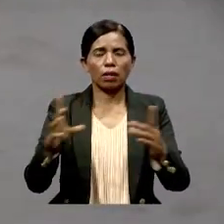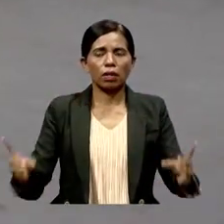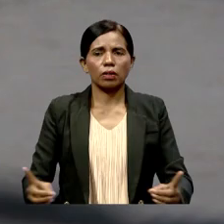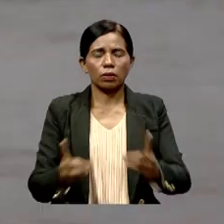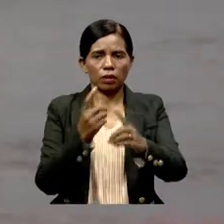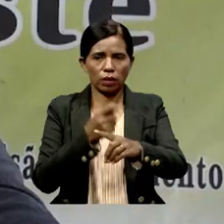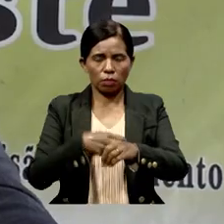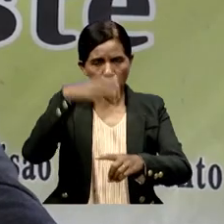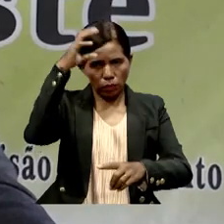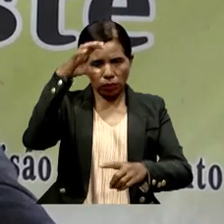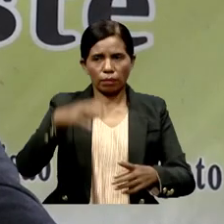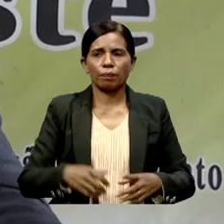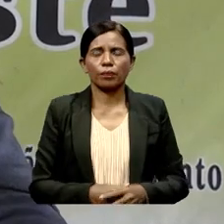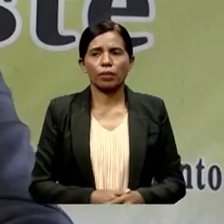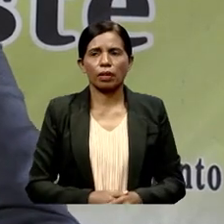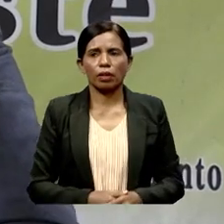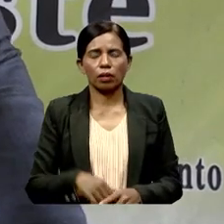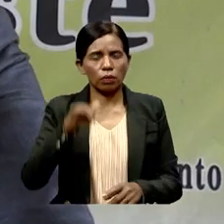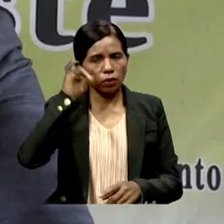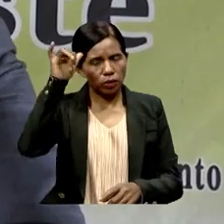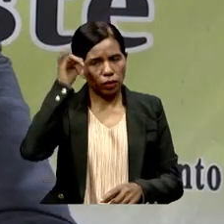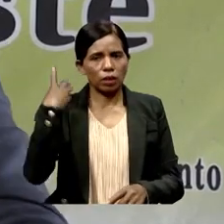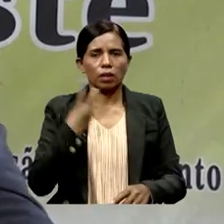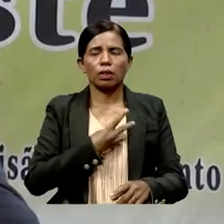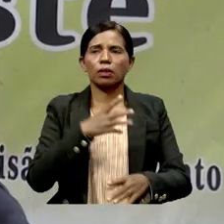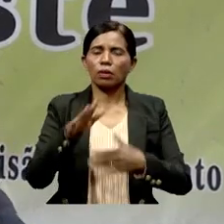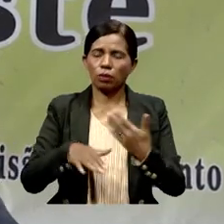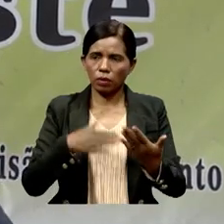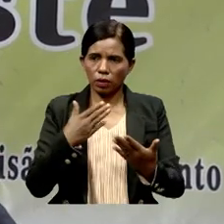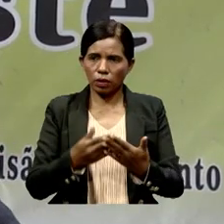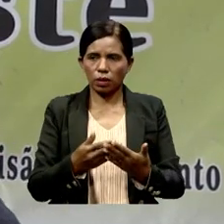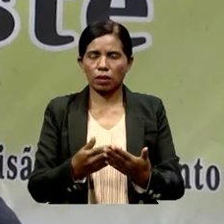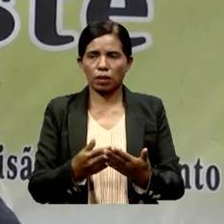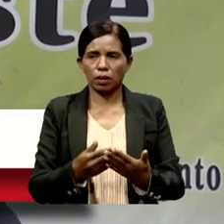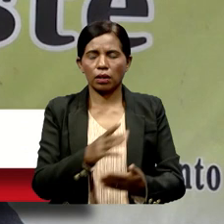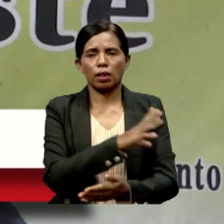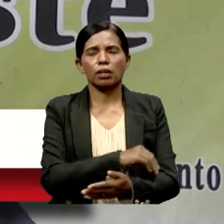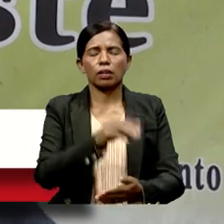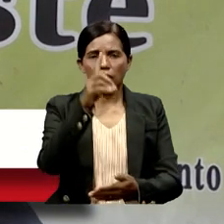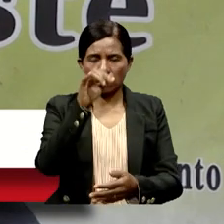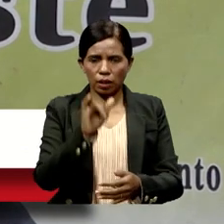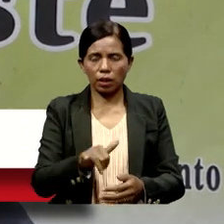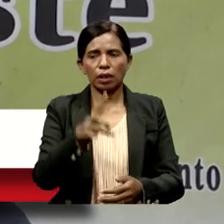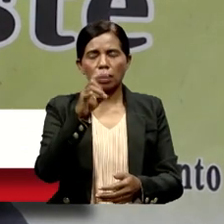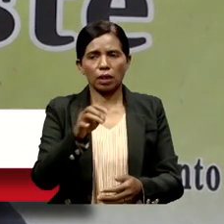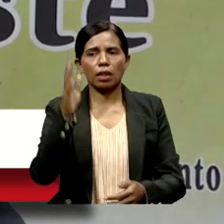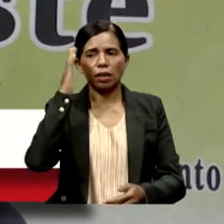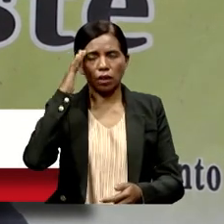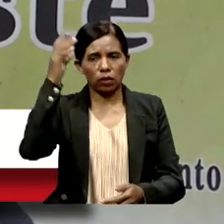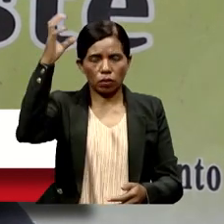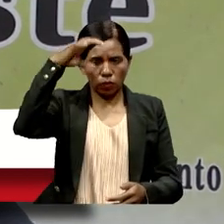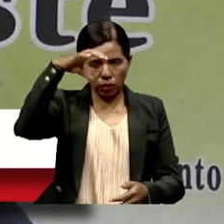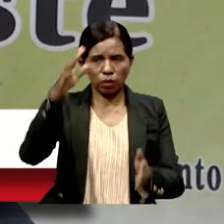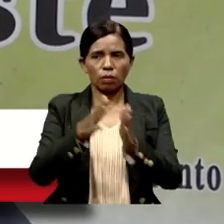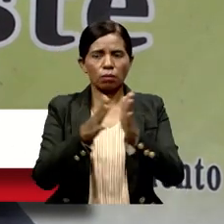temporan. Sim, orsek e itahototu, é dili, é nebe mahilia, é la, é dili larane, até né, udan de bot,